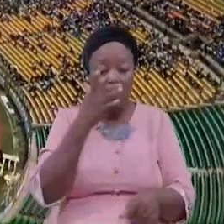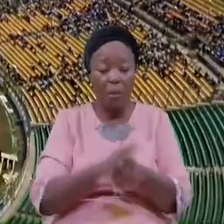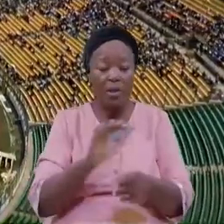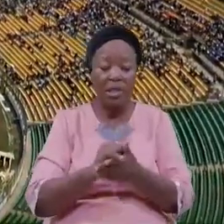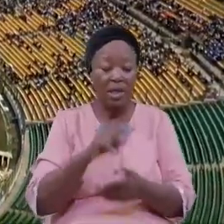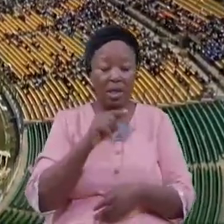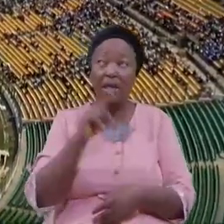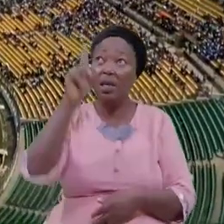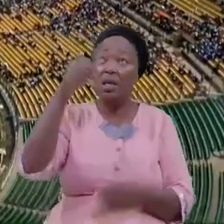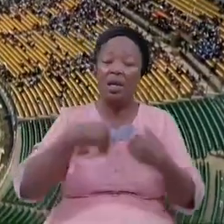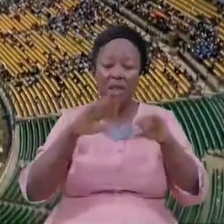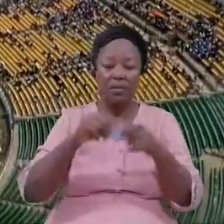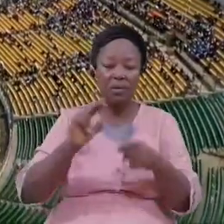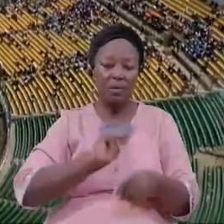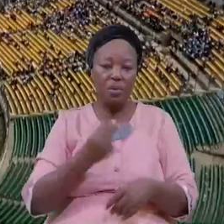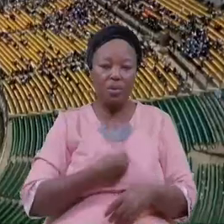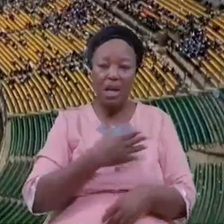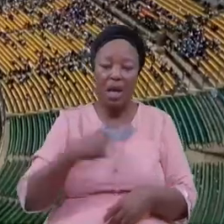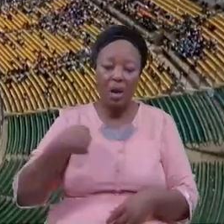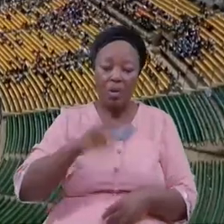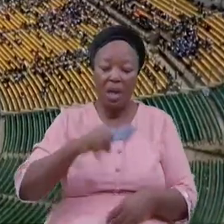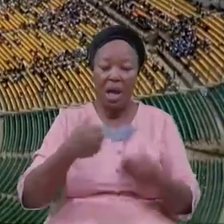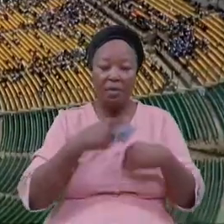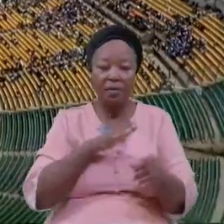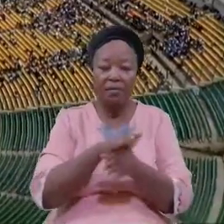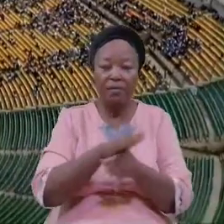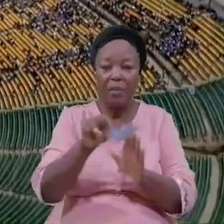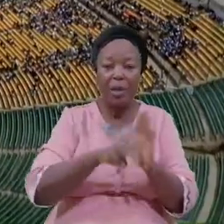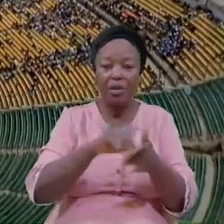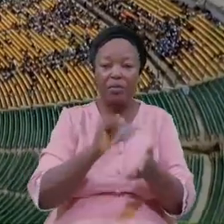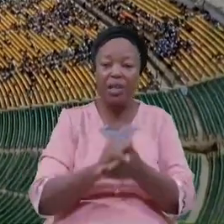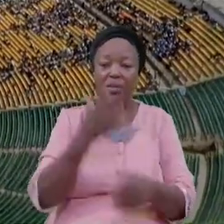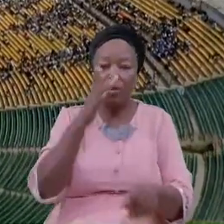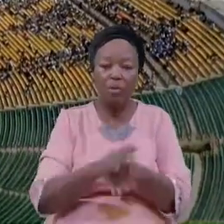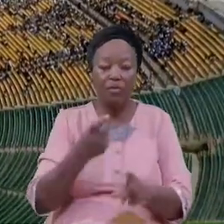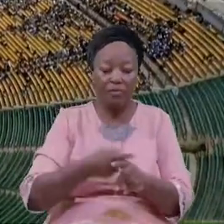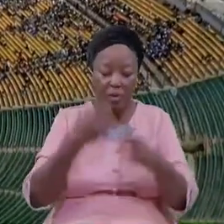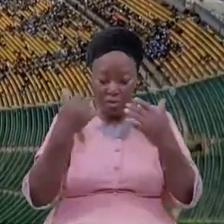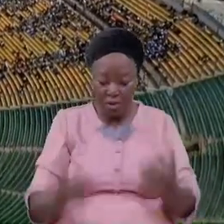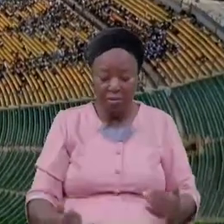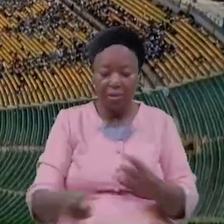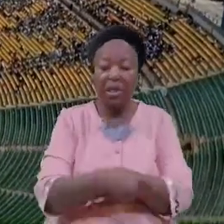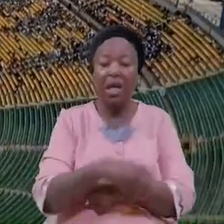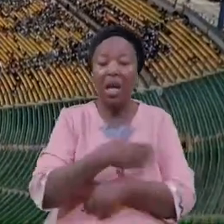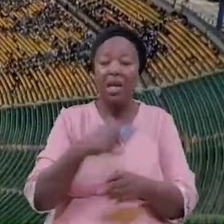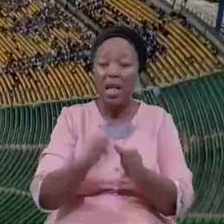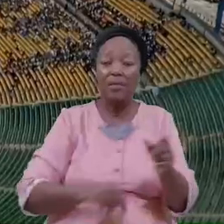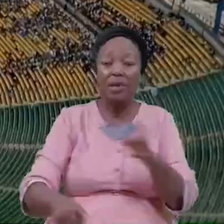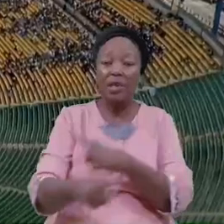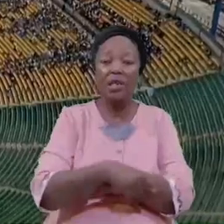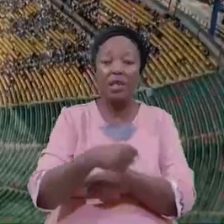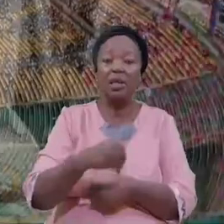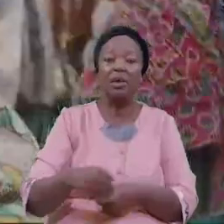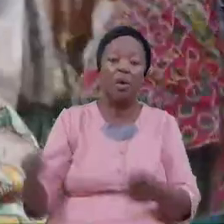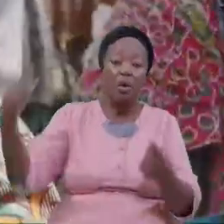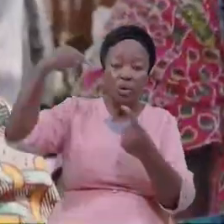nous a faite. And we can have the fulfillment of that promise from this day and every day until the final day.